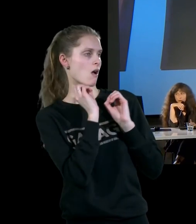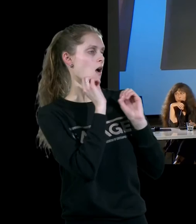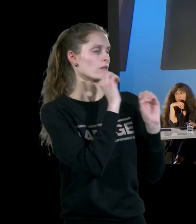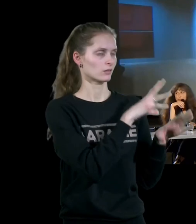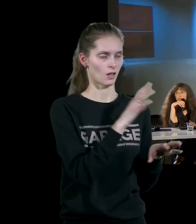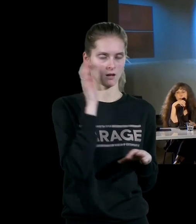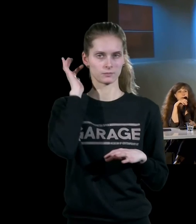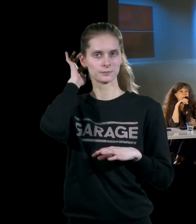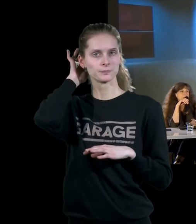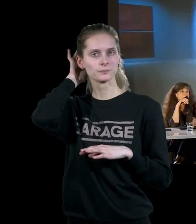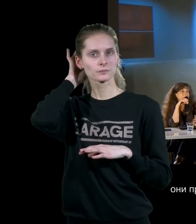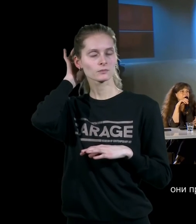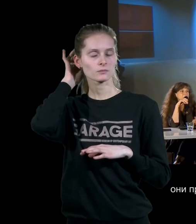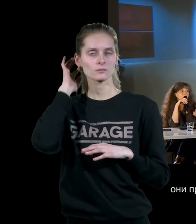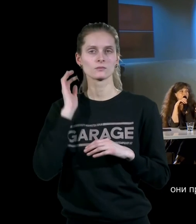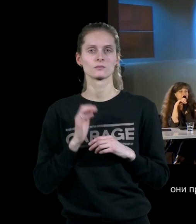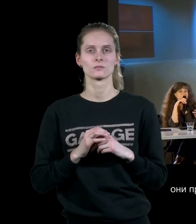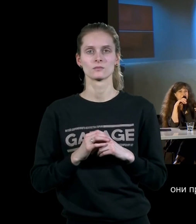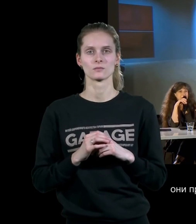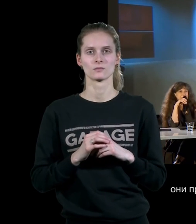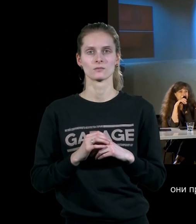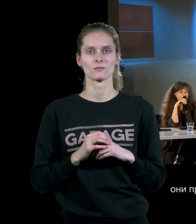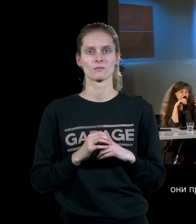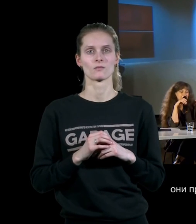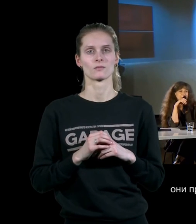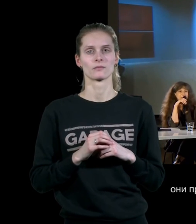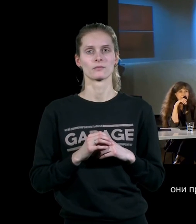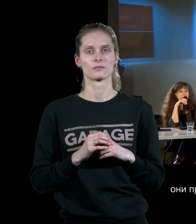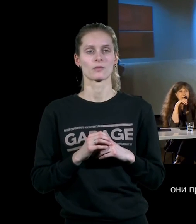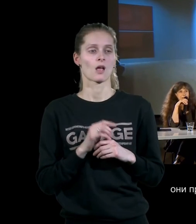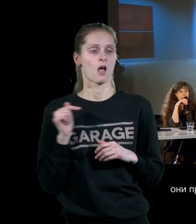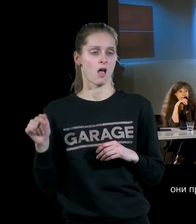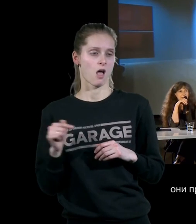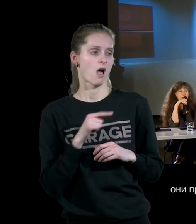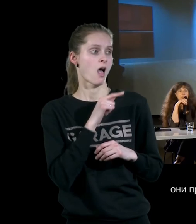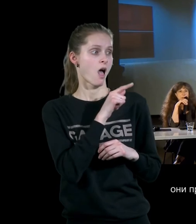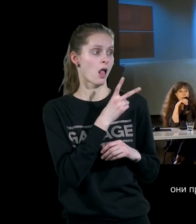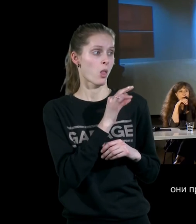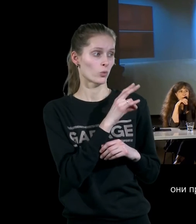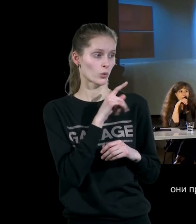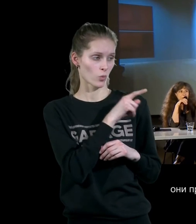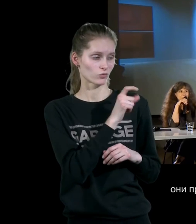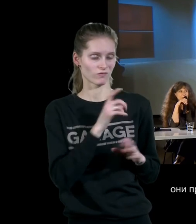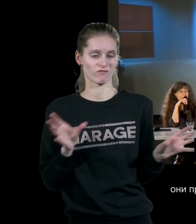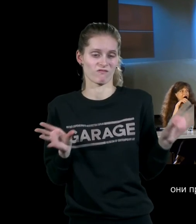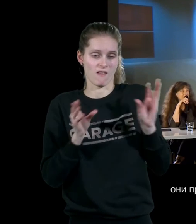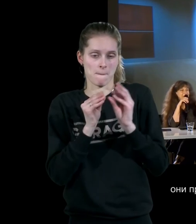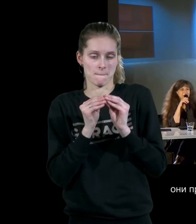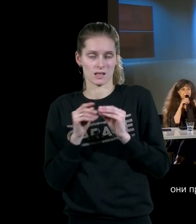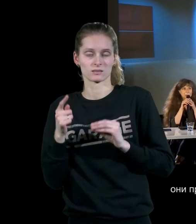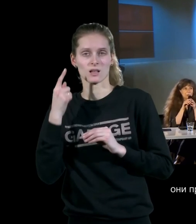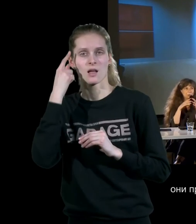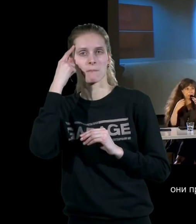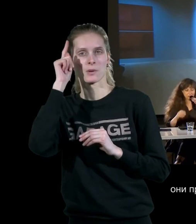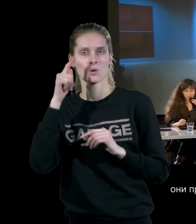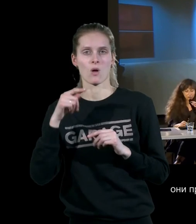Тейт, который приезжал к нему в Нью-Йорк, они придумали вместе план зала, как он освещен, на каком расстоянии,